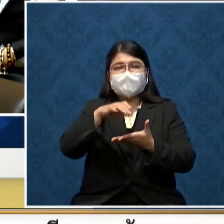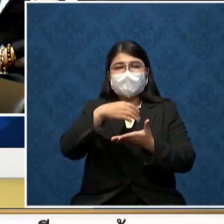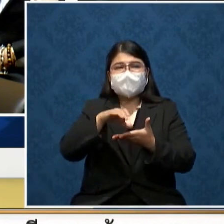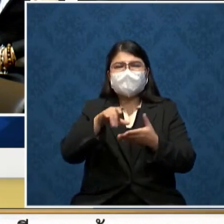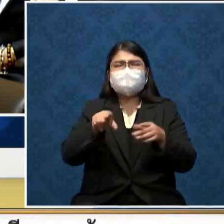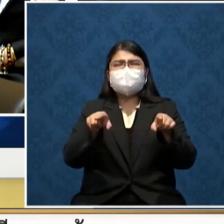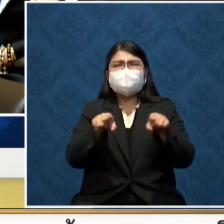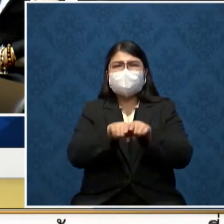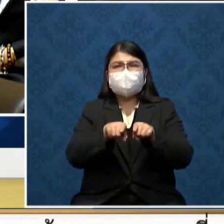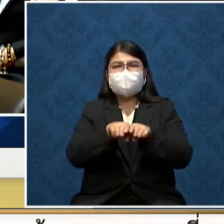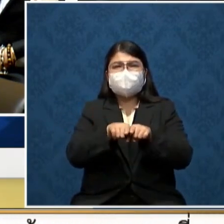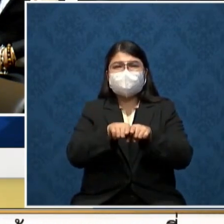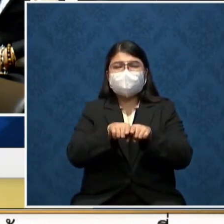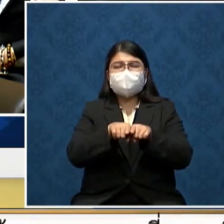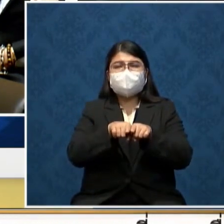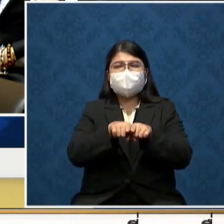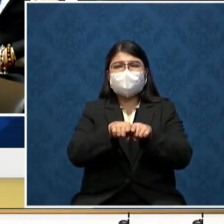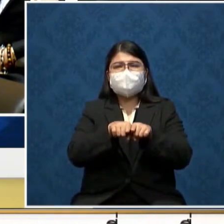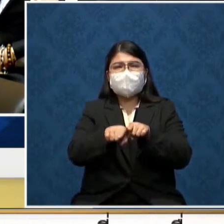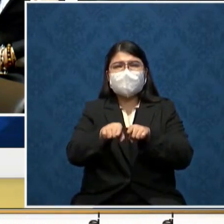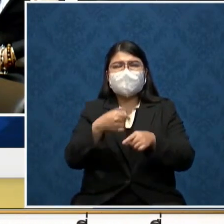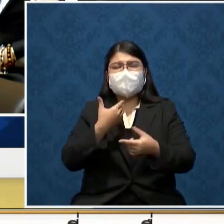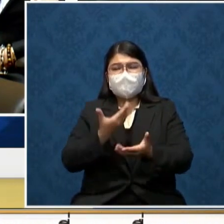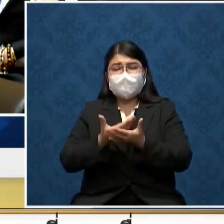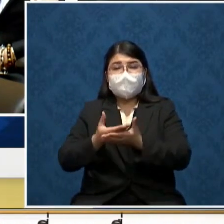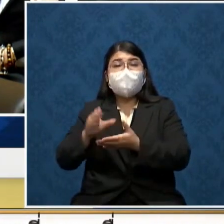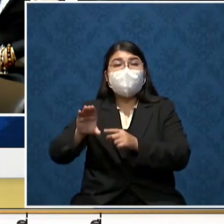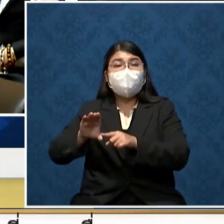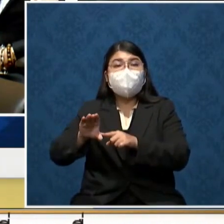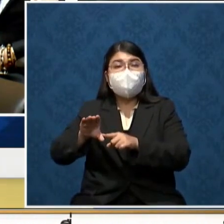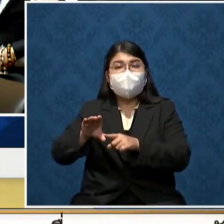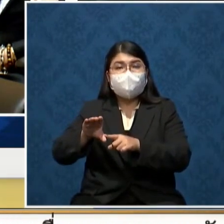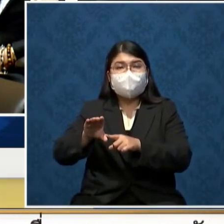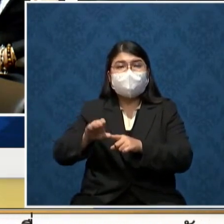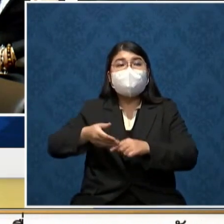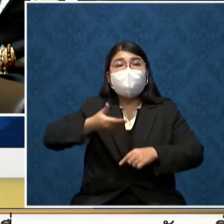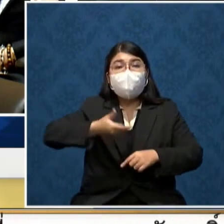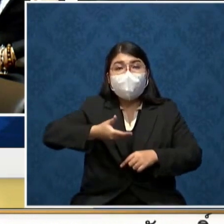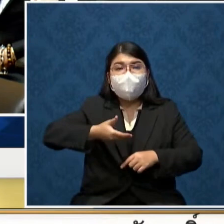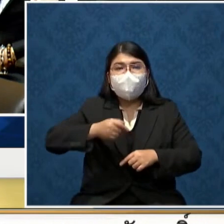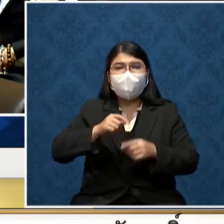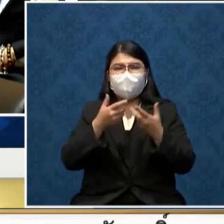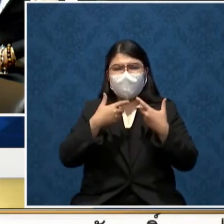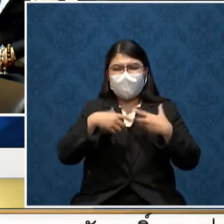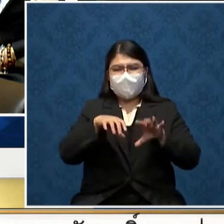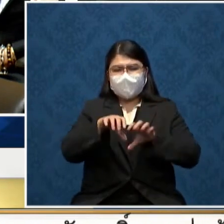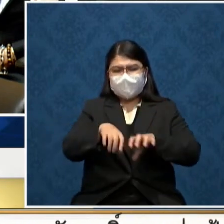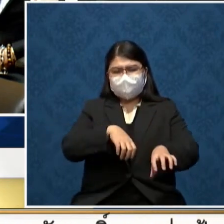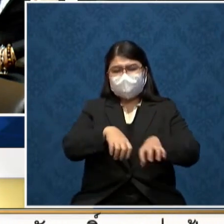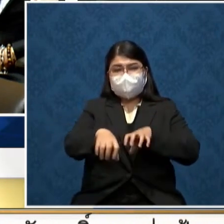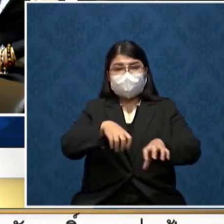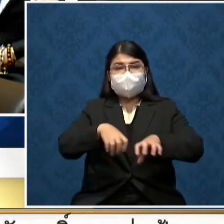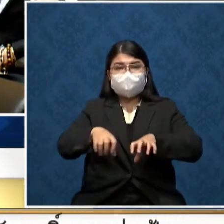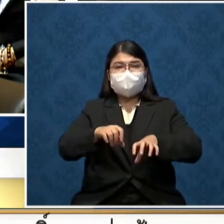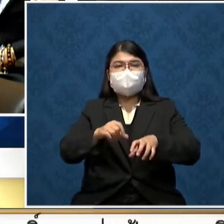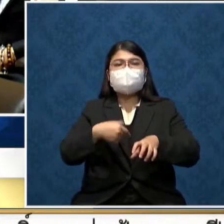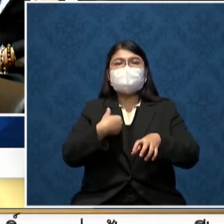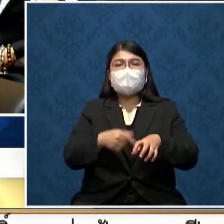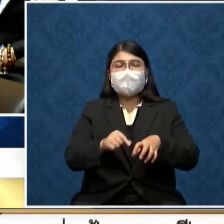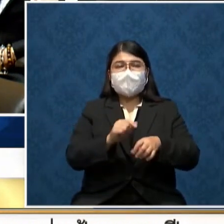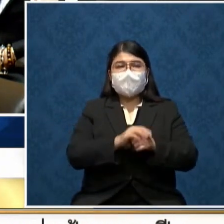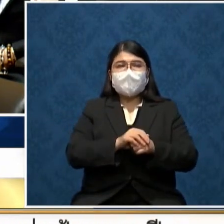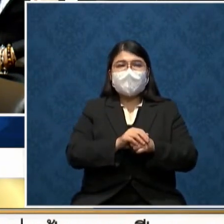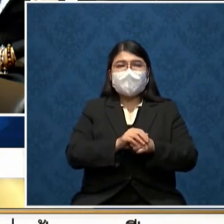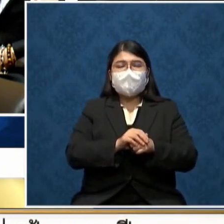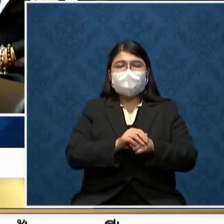สิ่งที่นะครับหน่วยรับงบประมาณได้ขอมานะครับมาจัดสรรให้ลงตัวนะครับและจึ